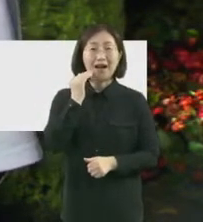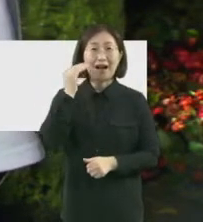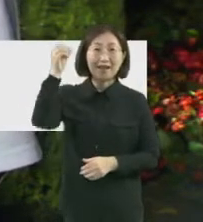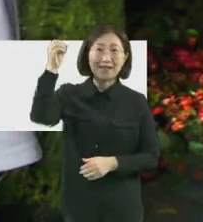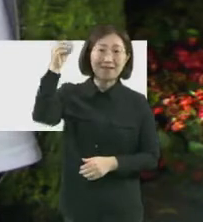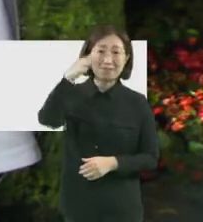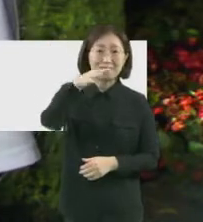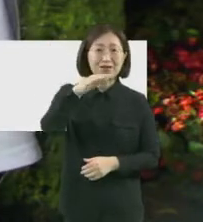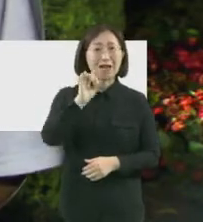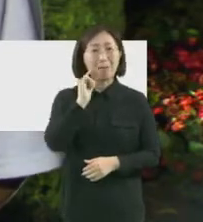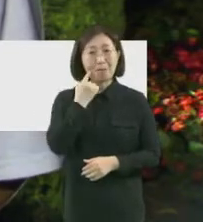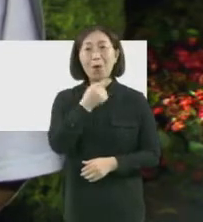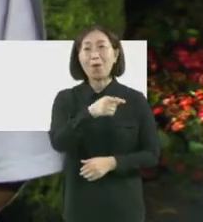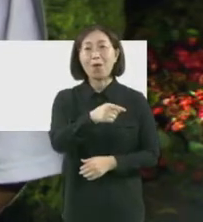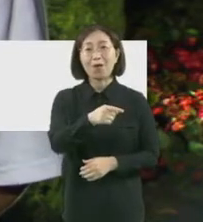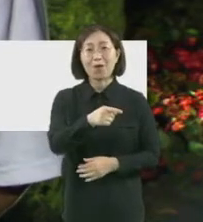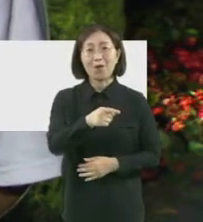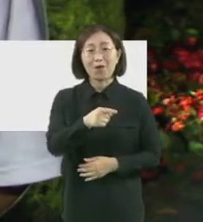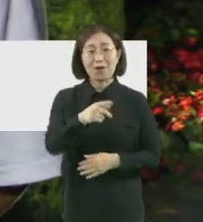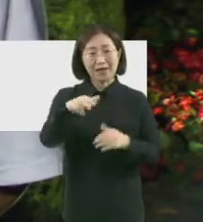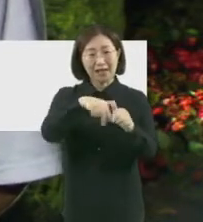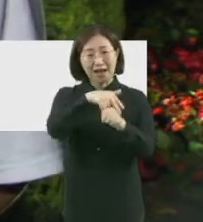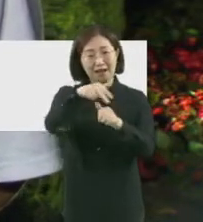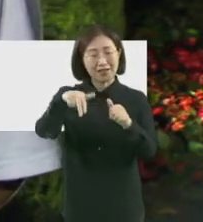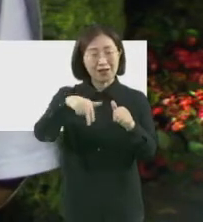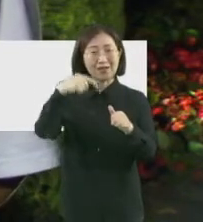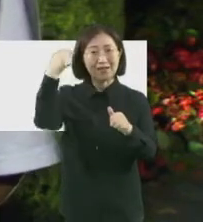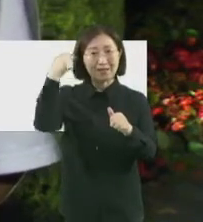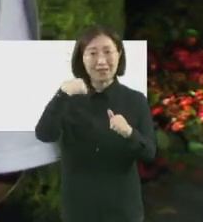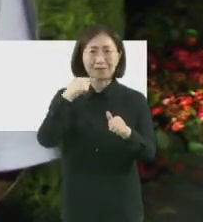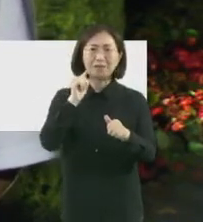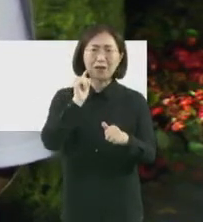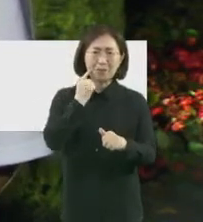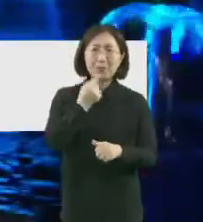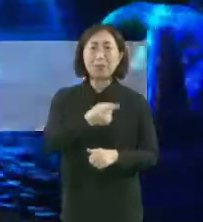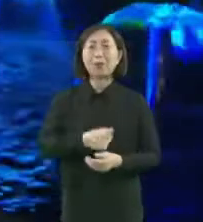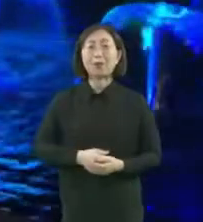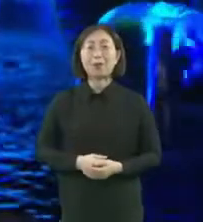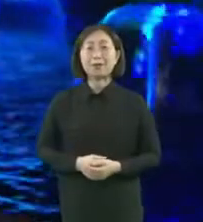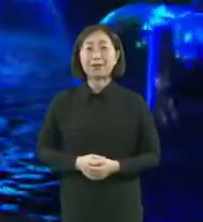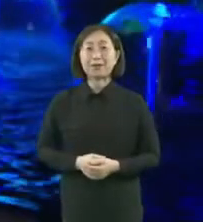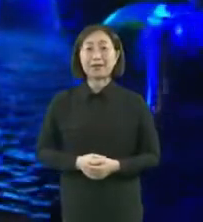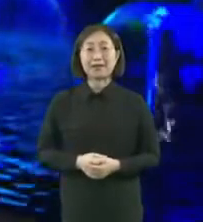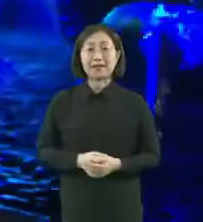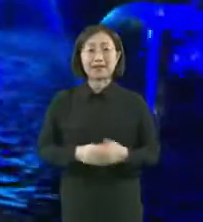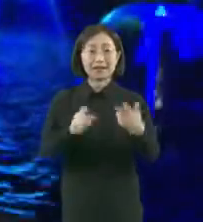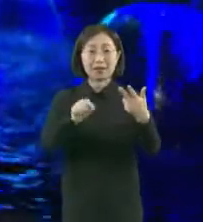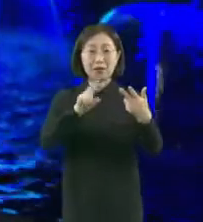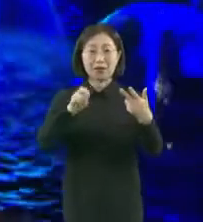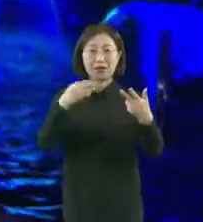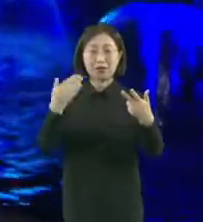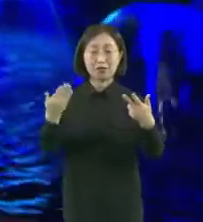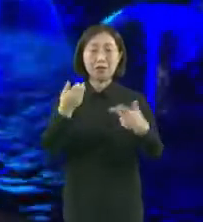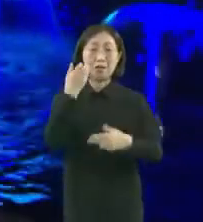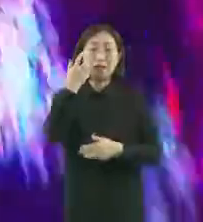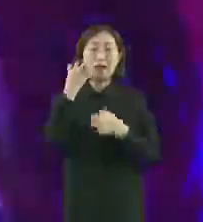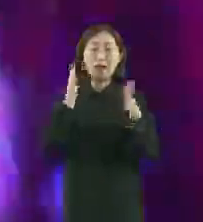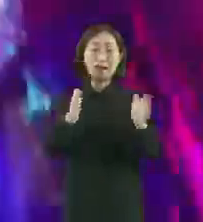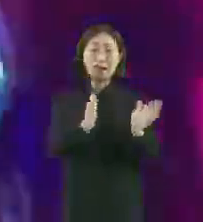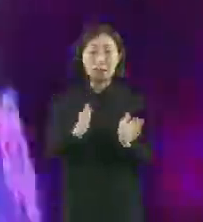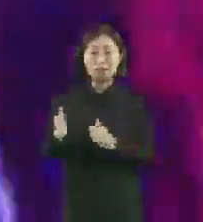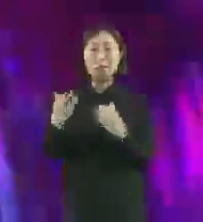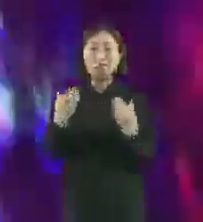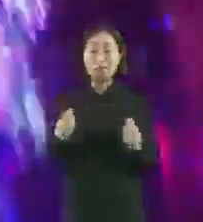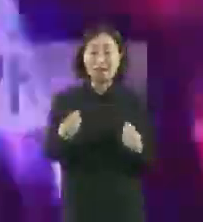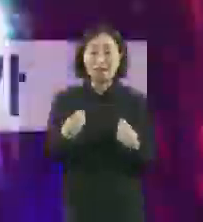좀 예쁘게 꾸며놨는데 자연적인 분위기도 나고 되게 예뻤었던 것 같아요. 지난 7월 29일 8개월간의 준비를